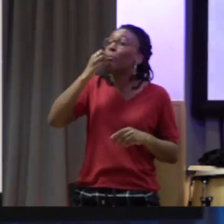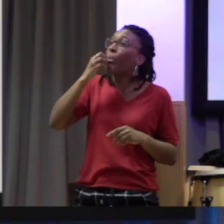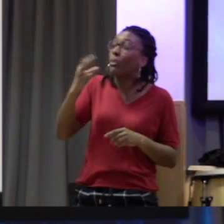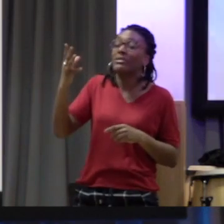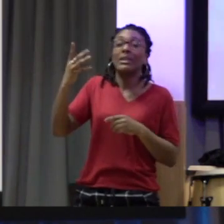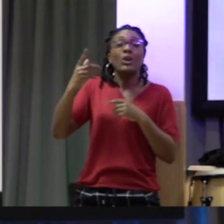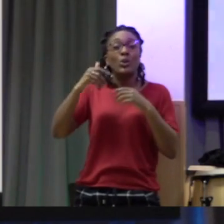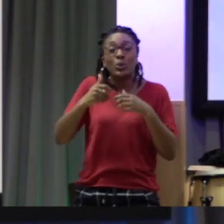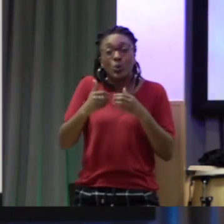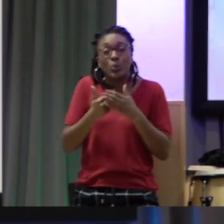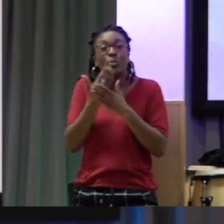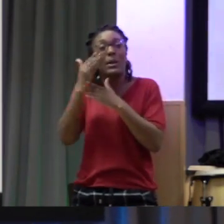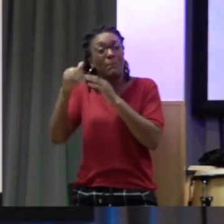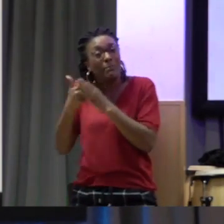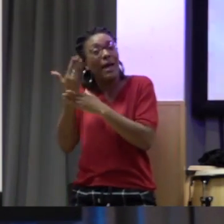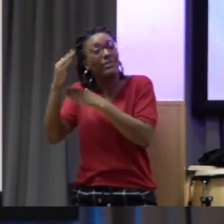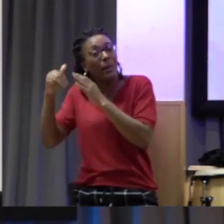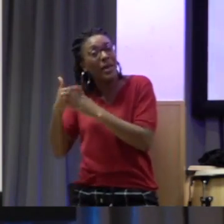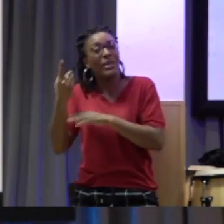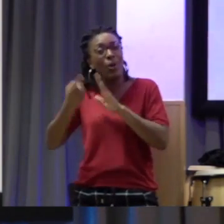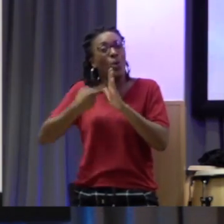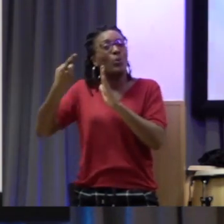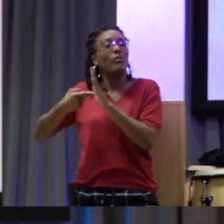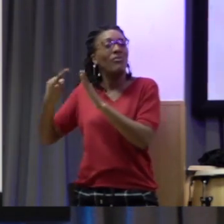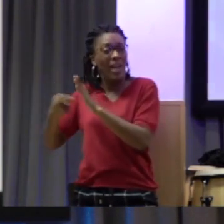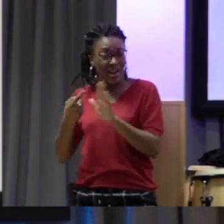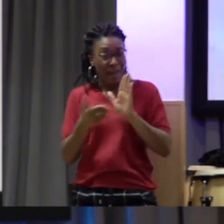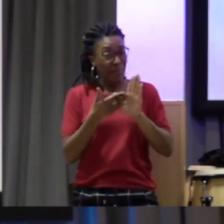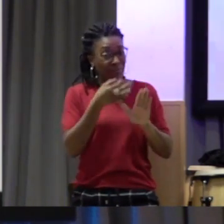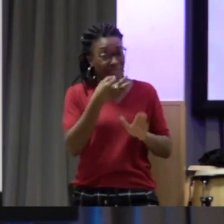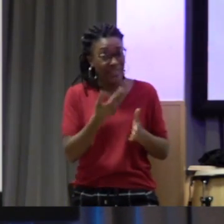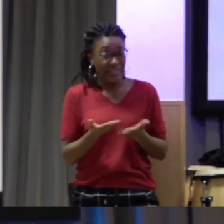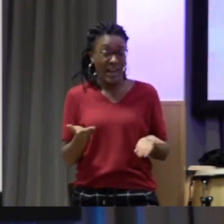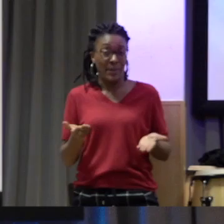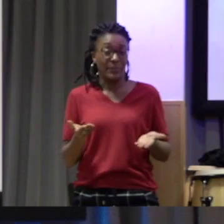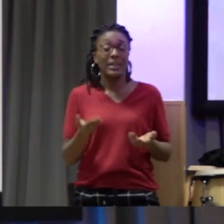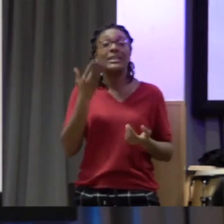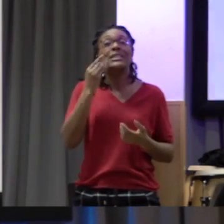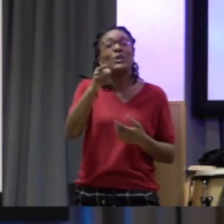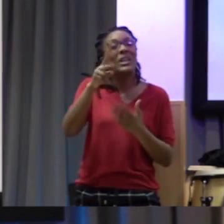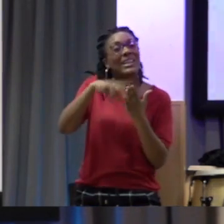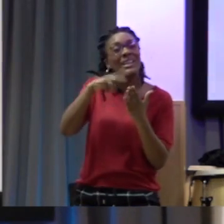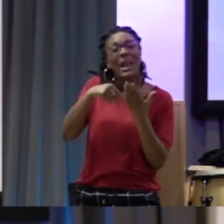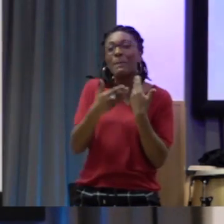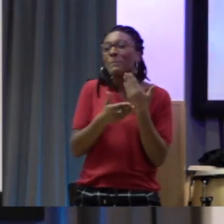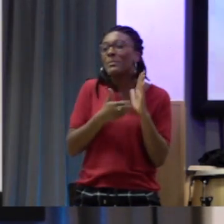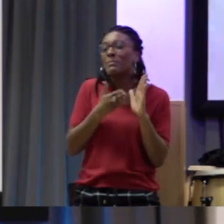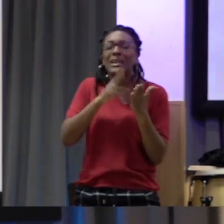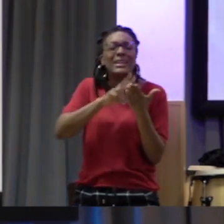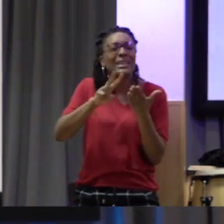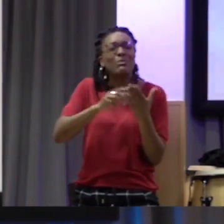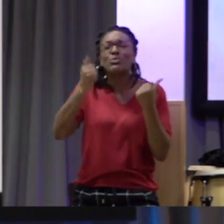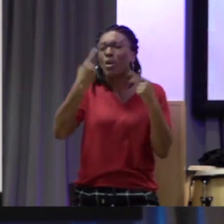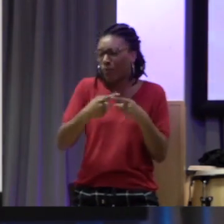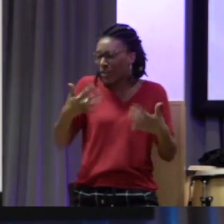matin. Et vous pouvez avoir lu la parole de Dieu plusieurs fois, mais à chaque fois que vous la lisez et vous rentrez dans un